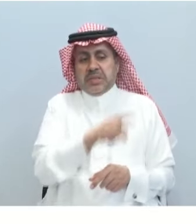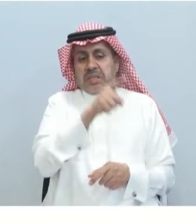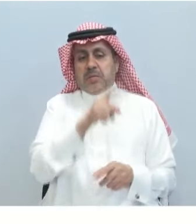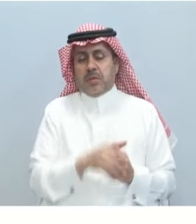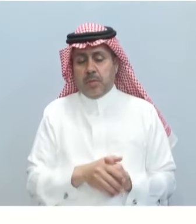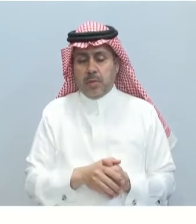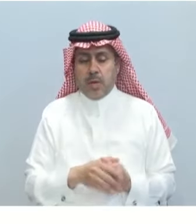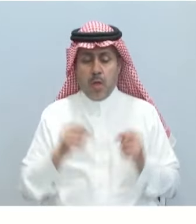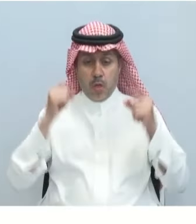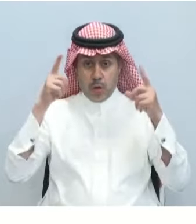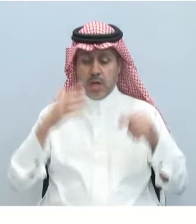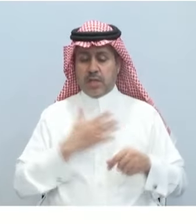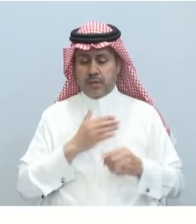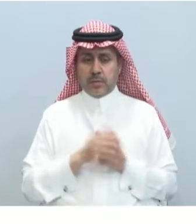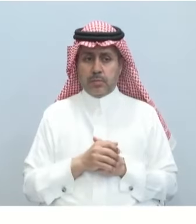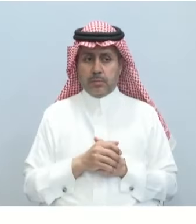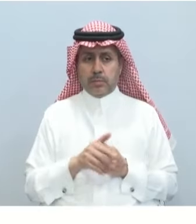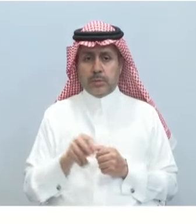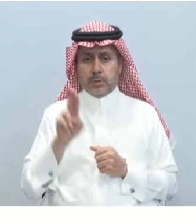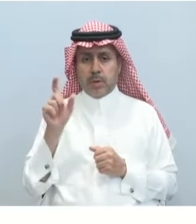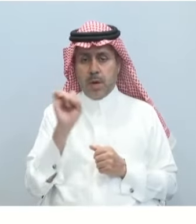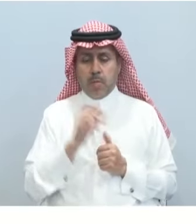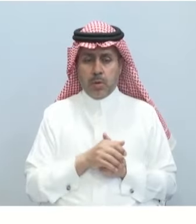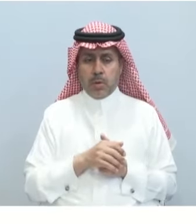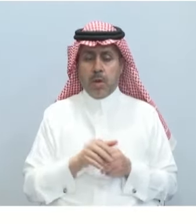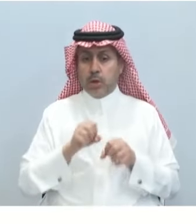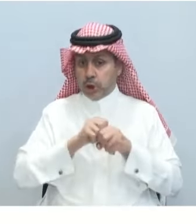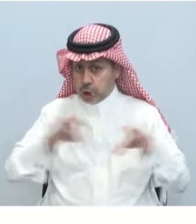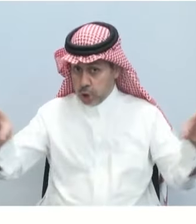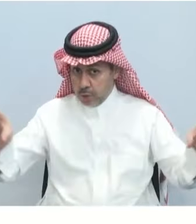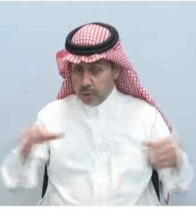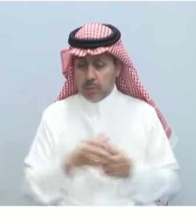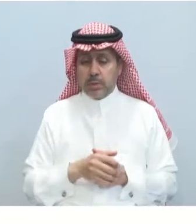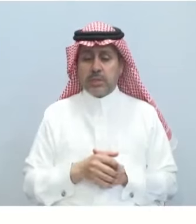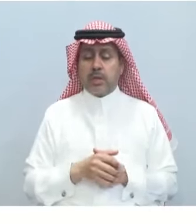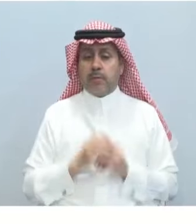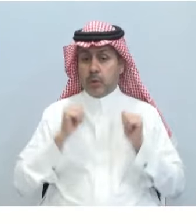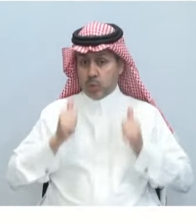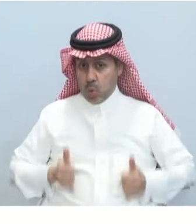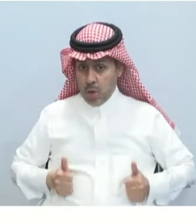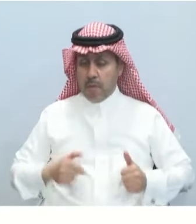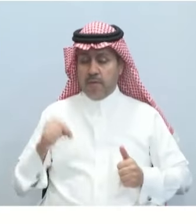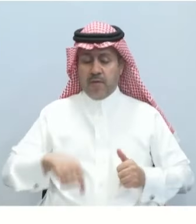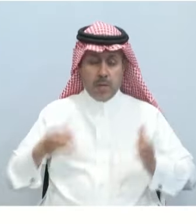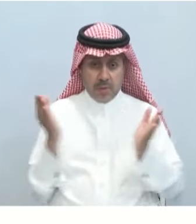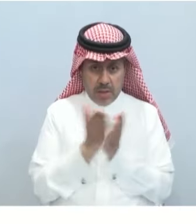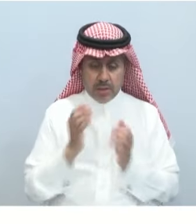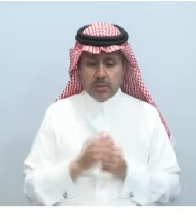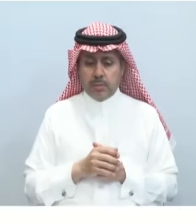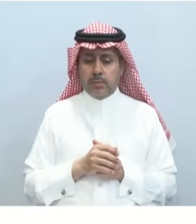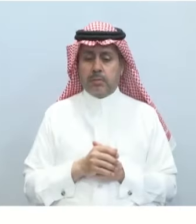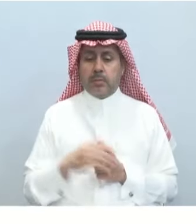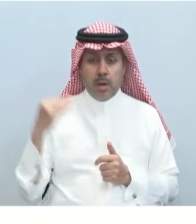اثراء نفسي التنمر ظاهره خطيره قد تنتشر على وجه الخصوص بين طلبه المدارس وتعرف هذه الظاهره بانها